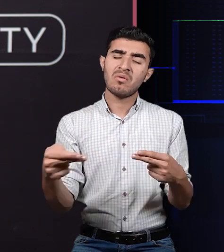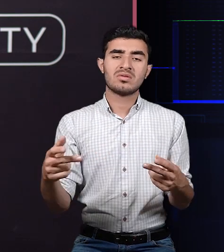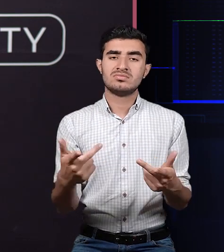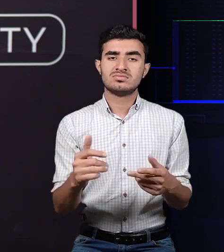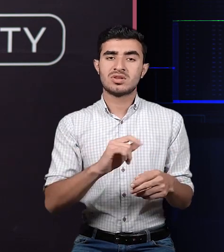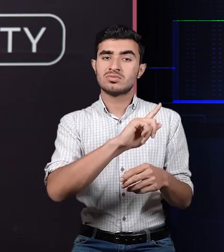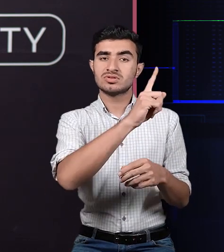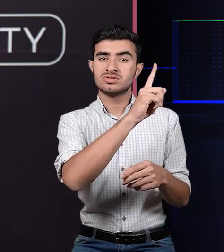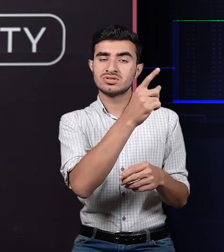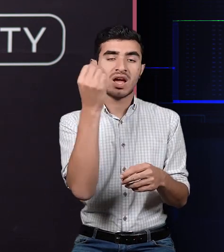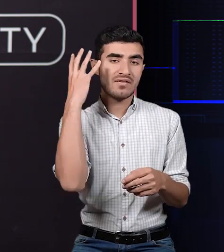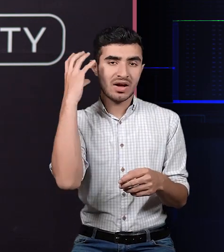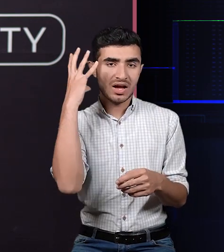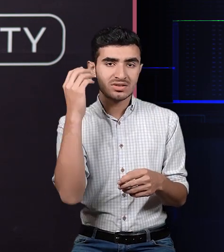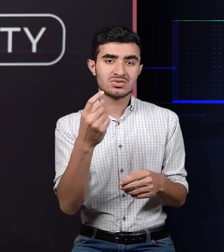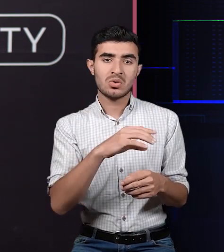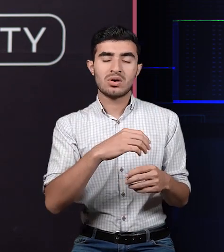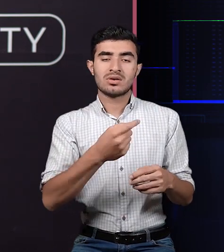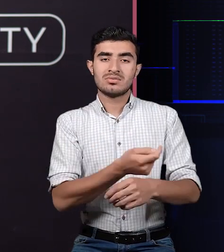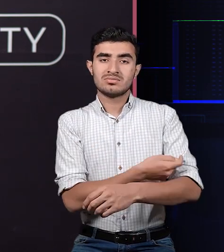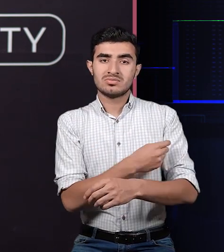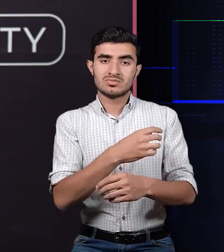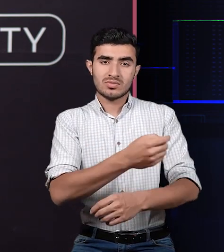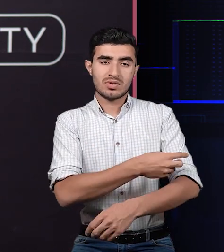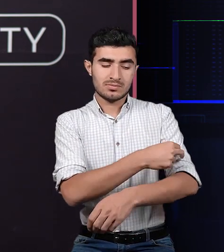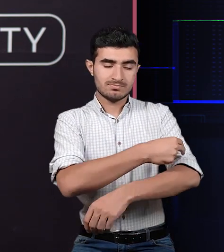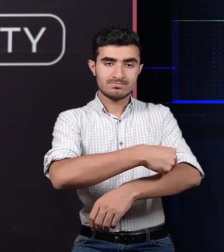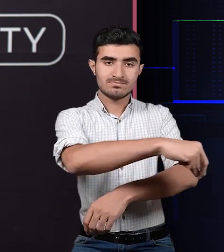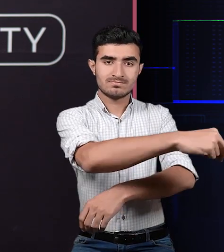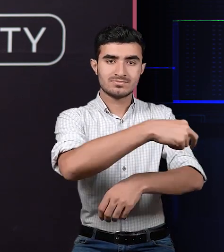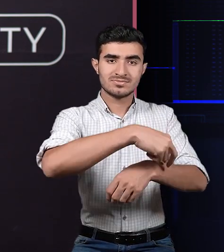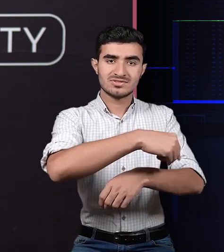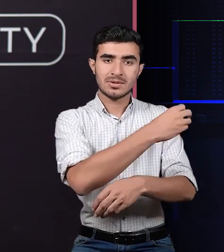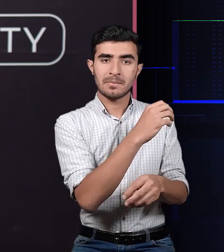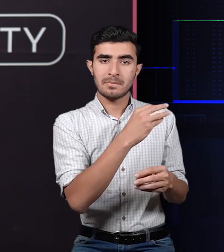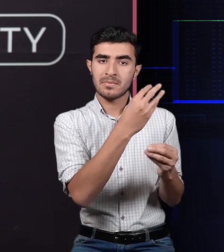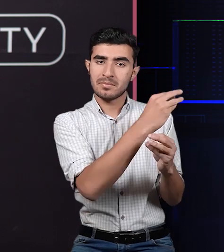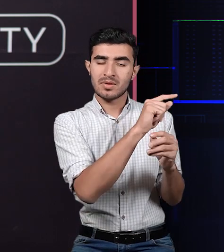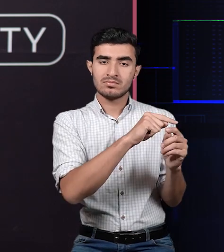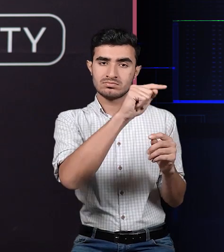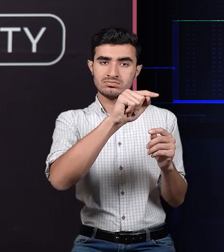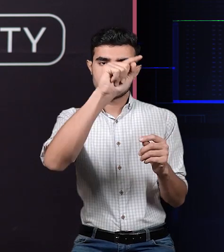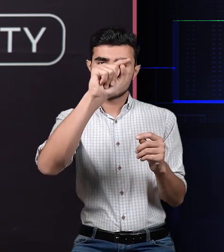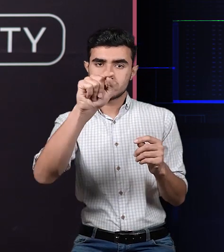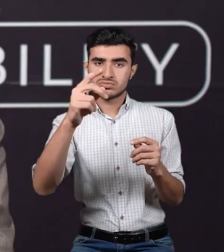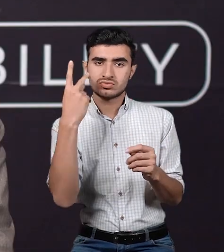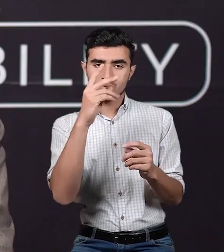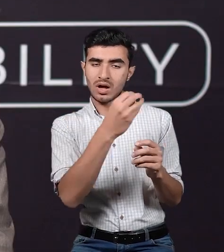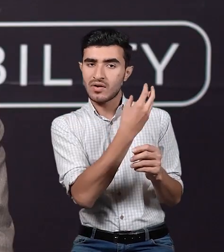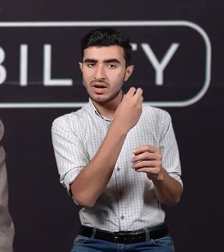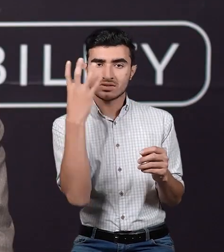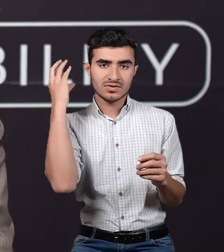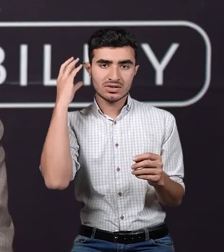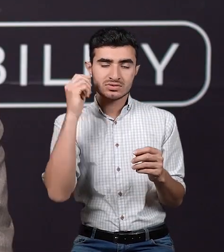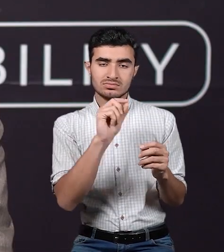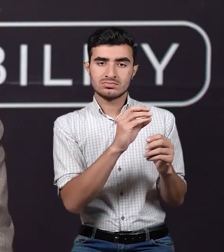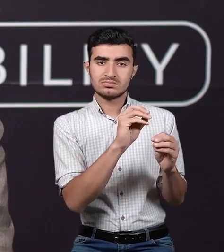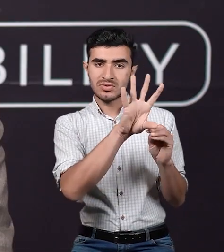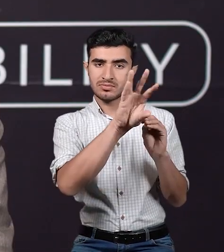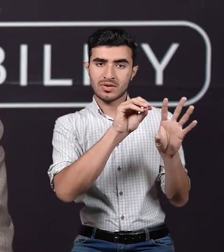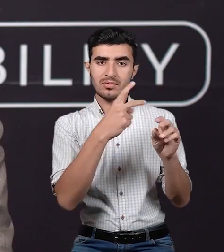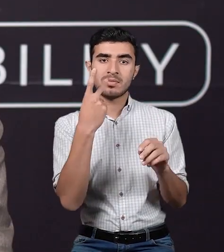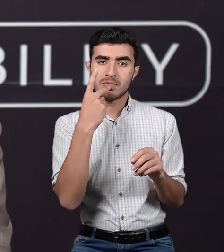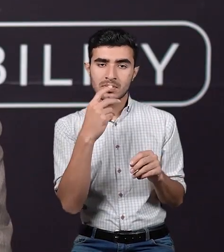ہوتی اور بجھ جاتی۔ مانیٹر پر لگی سکرین پر دل کی لہروں، نبض اور بلڈ پریشر کے